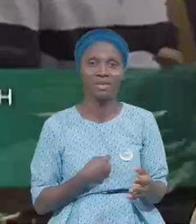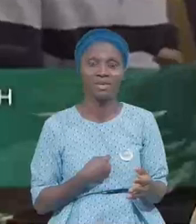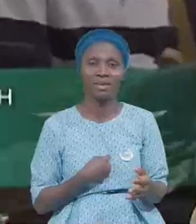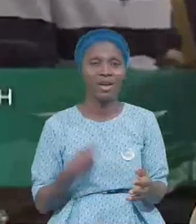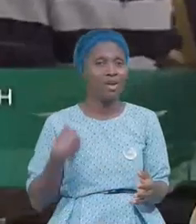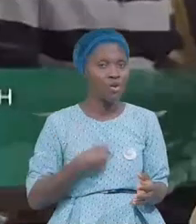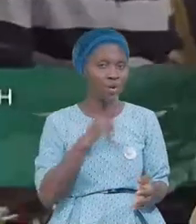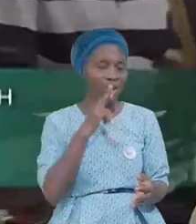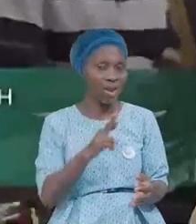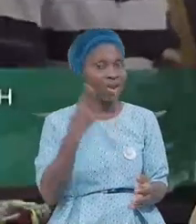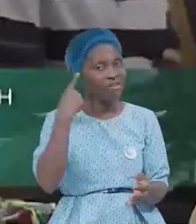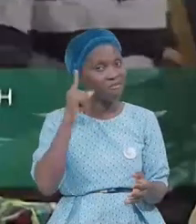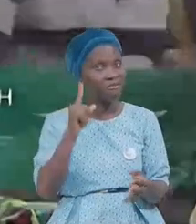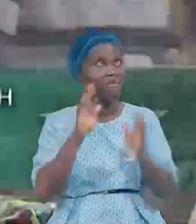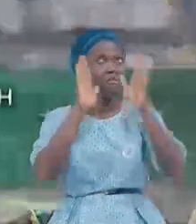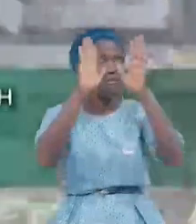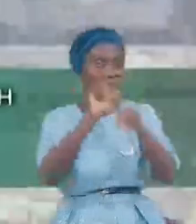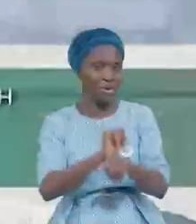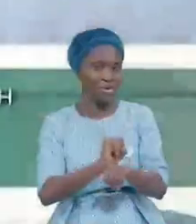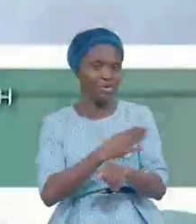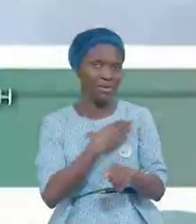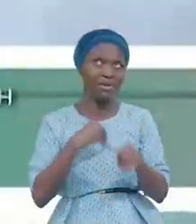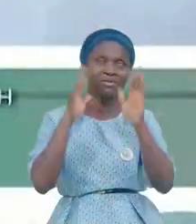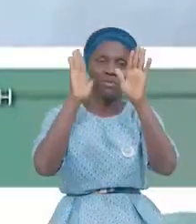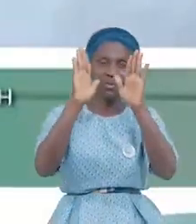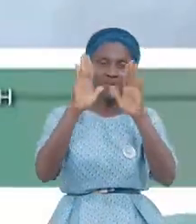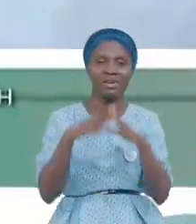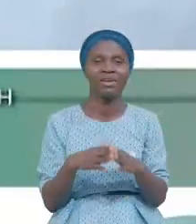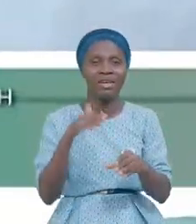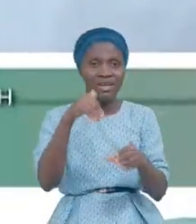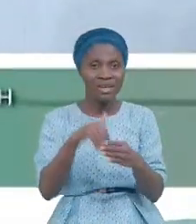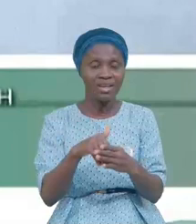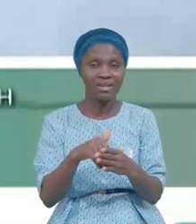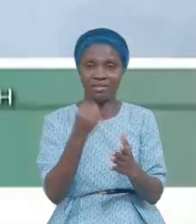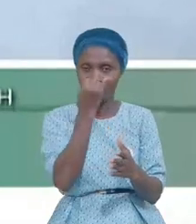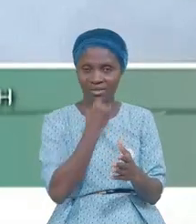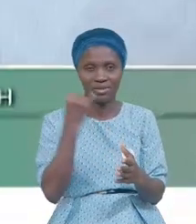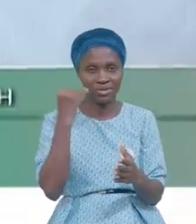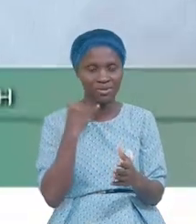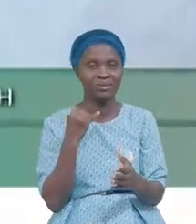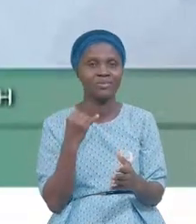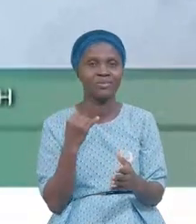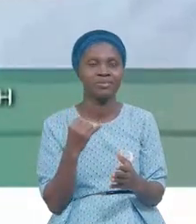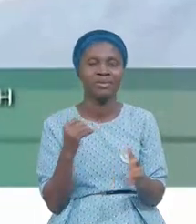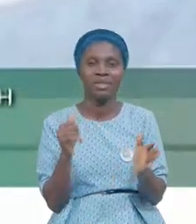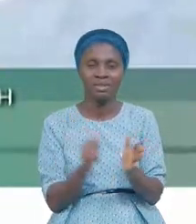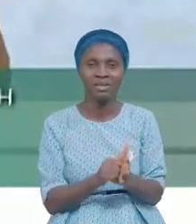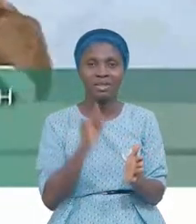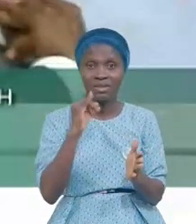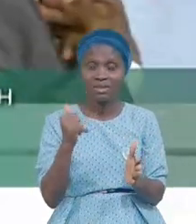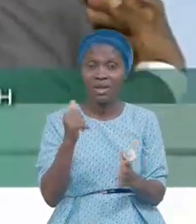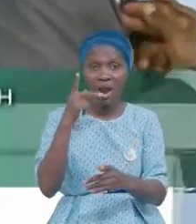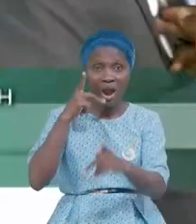Voici moi et les enfants que l'Éternel m'a donnés. Nous sommes des signes et des présages en Israël. Ça, c'est un prophète qui dit,